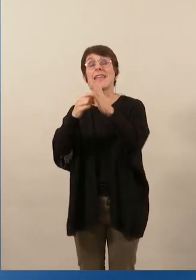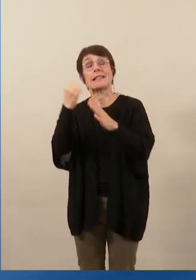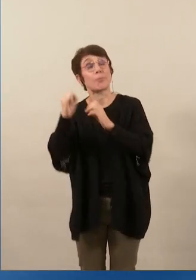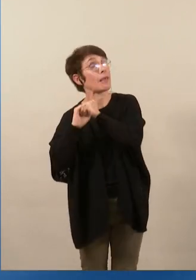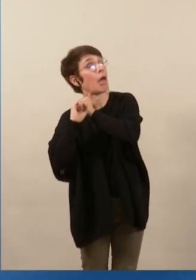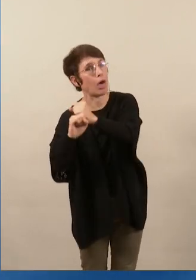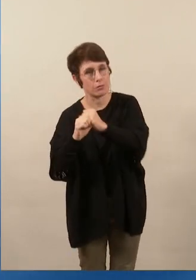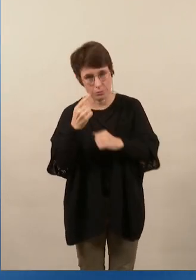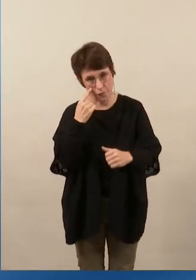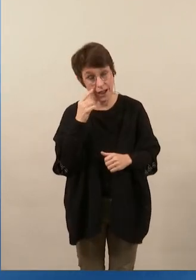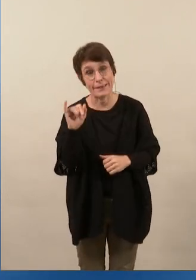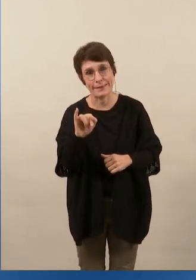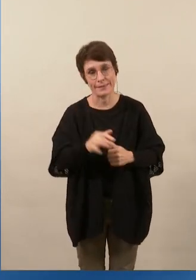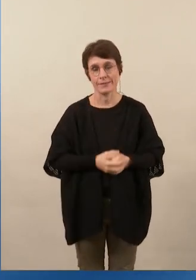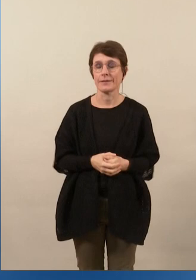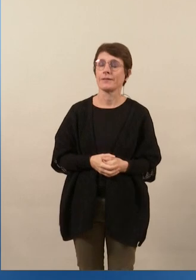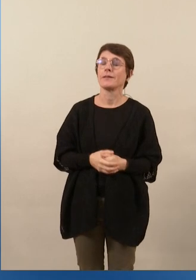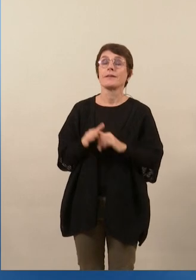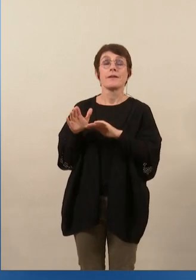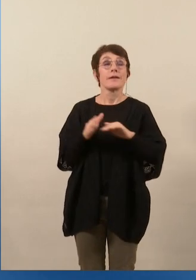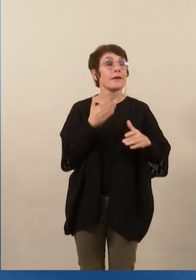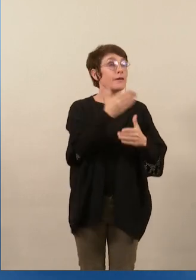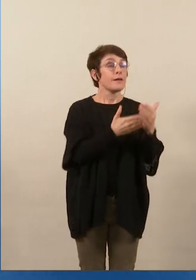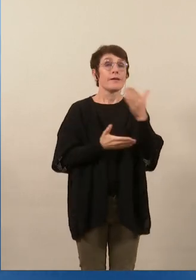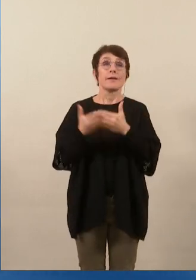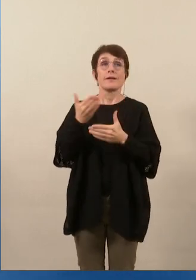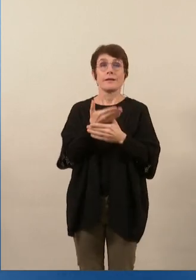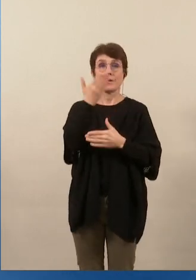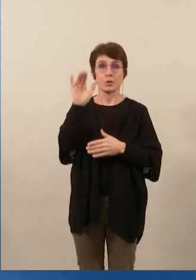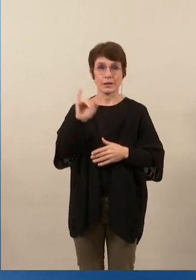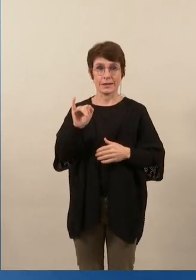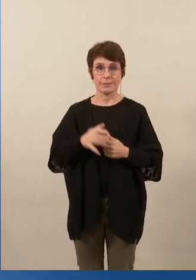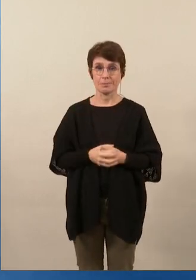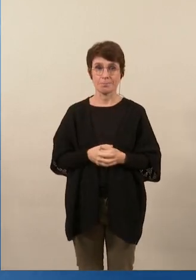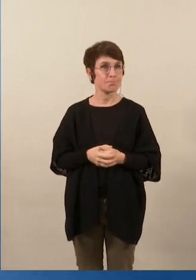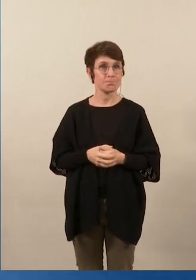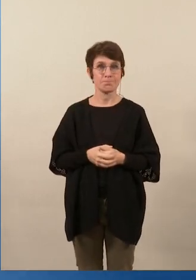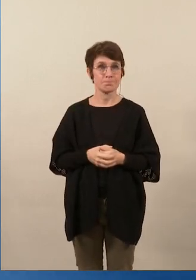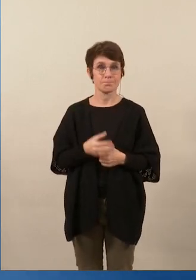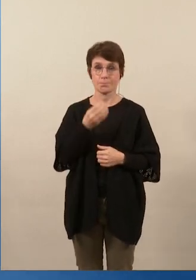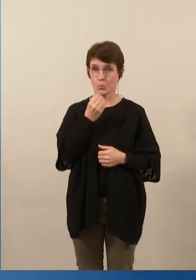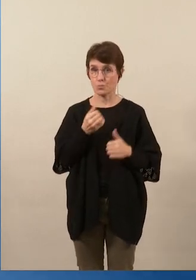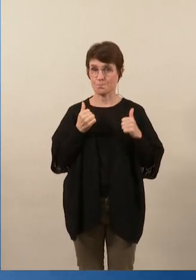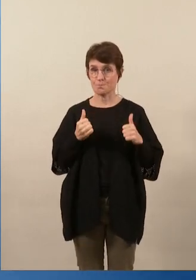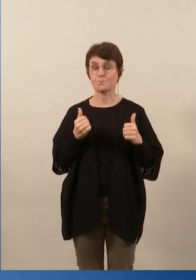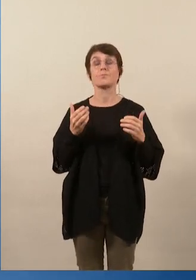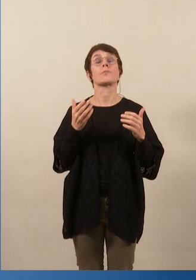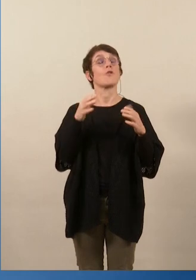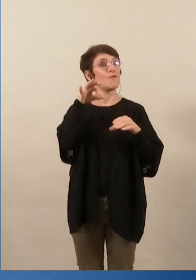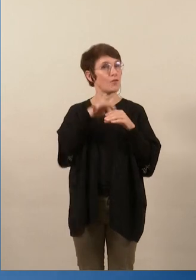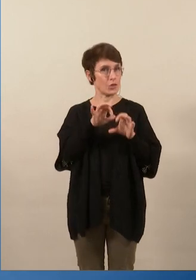d'autres demandes d'intervention non nous passons donc cette délibération et s'en voici